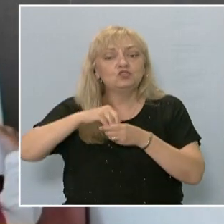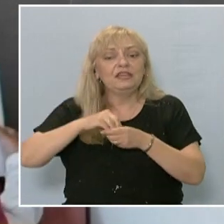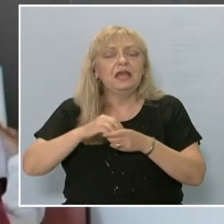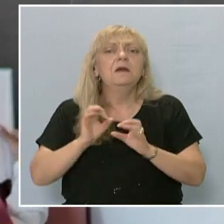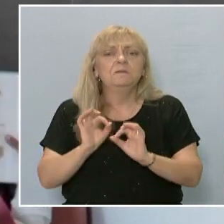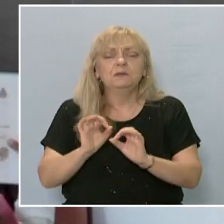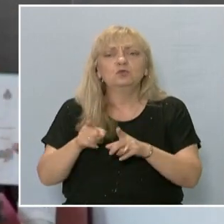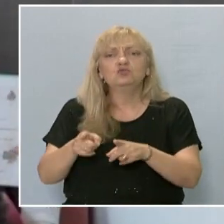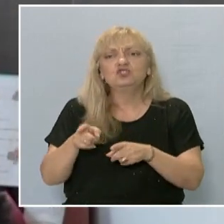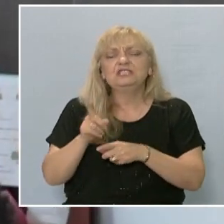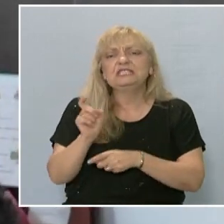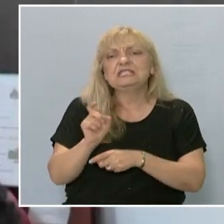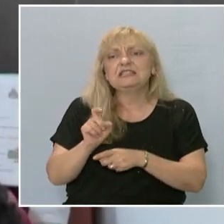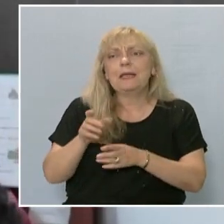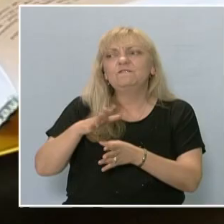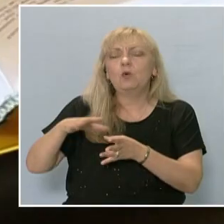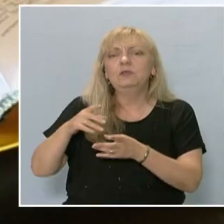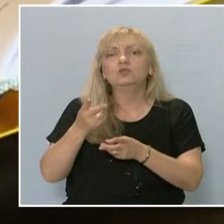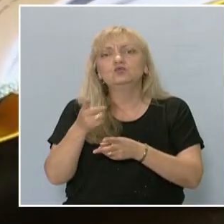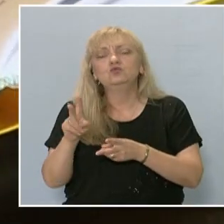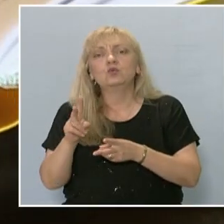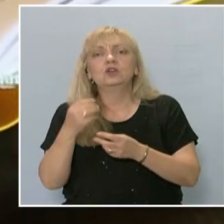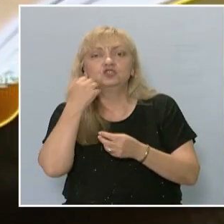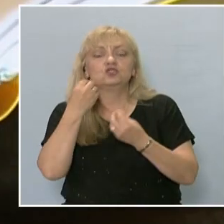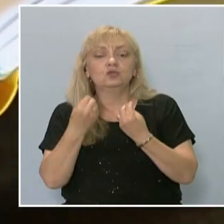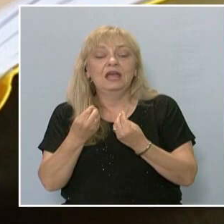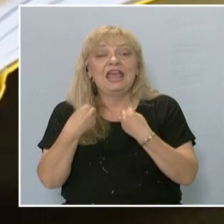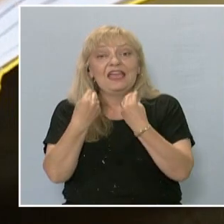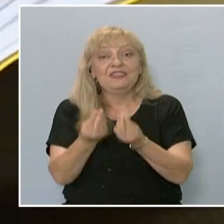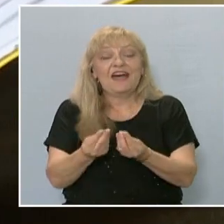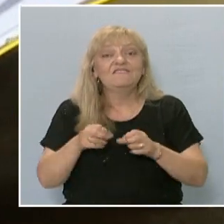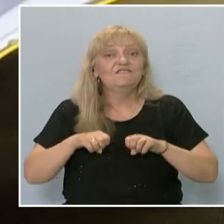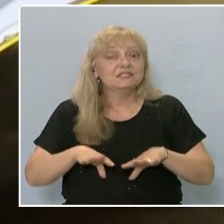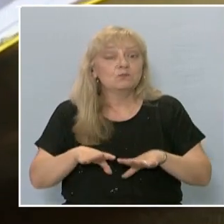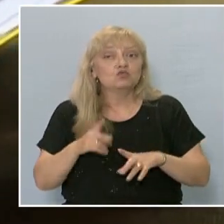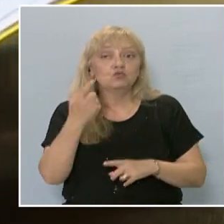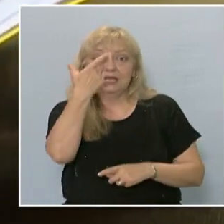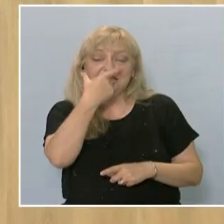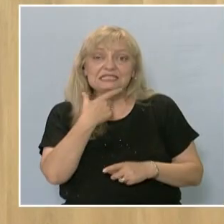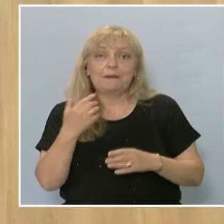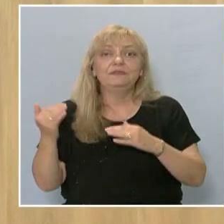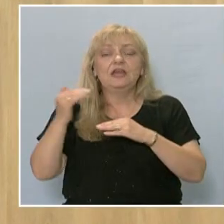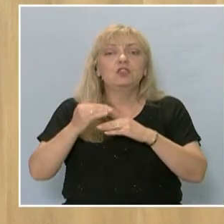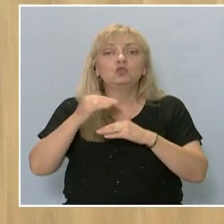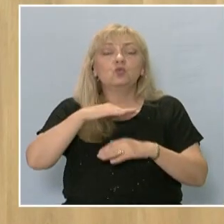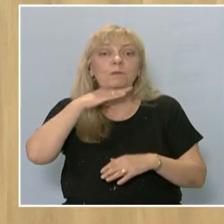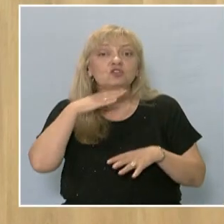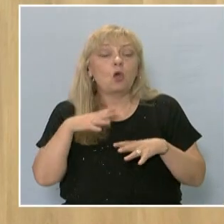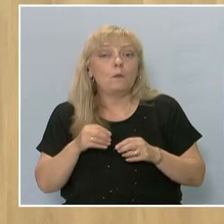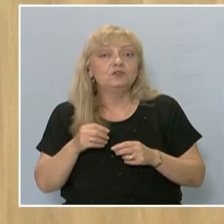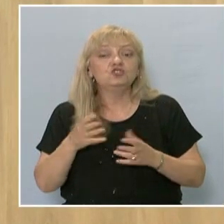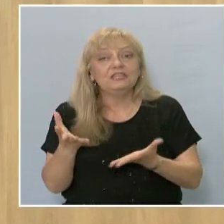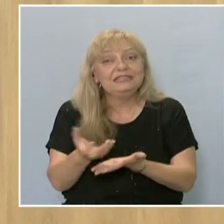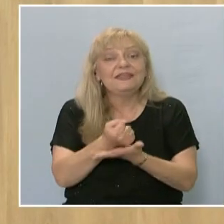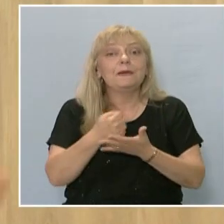слаб в дадена област с друго че си добър а дават възможност сам да натрупаш опит и да откриеш способностите си ако питате мен и